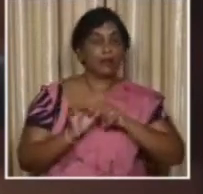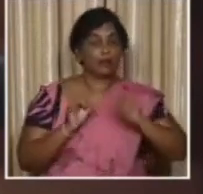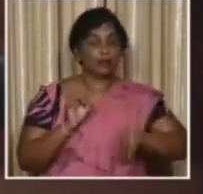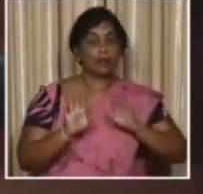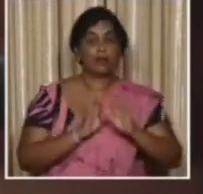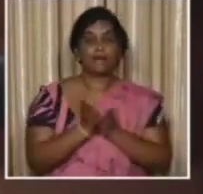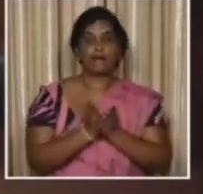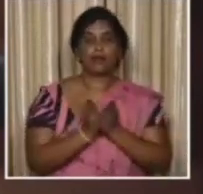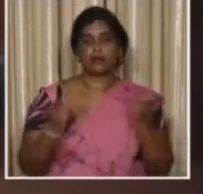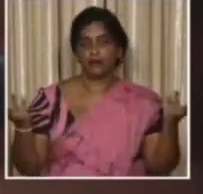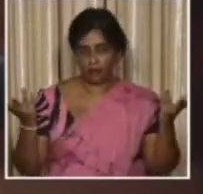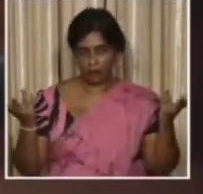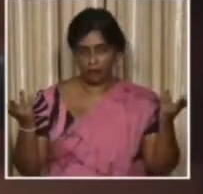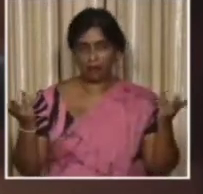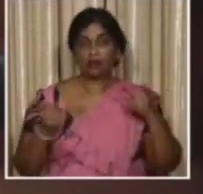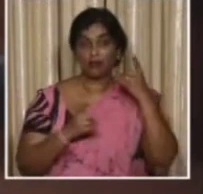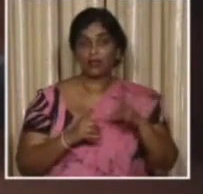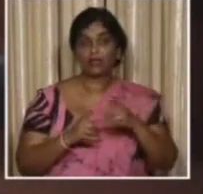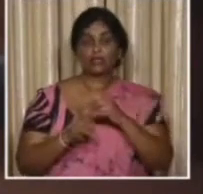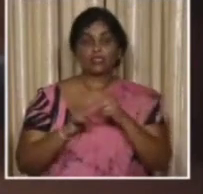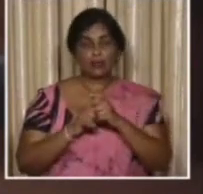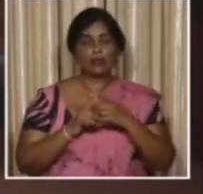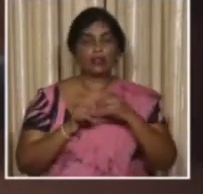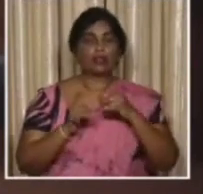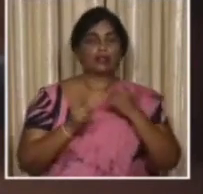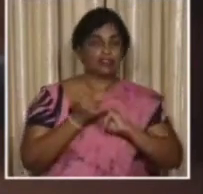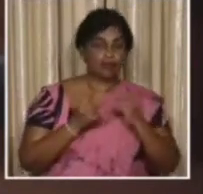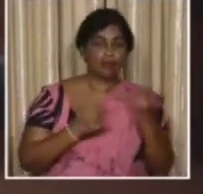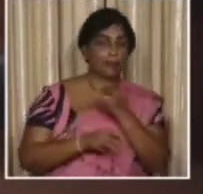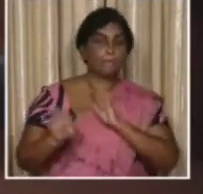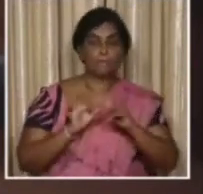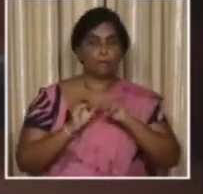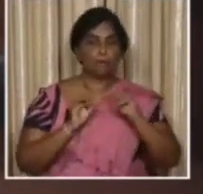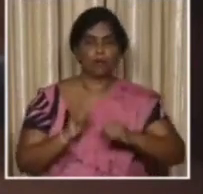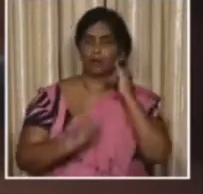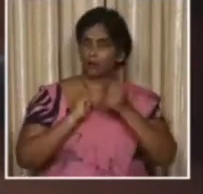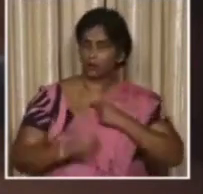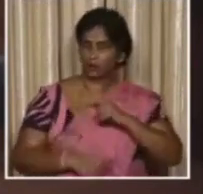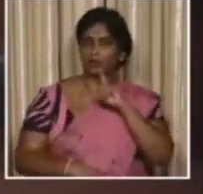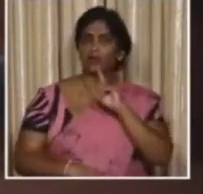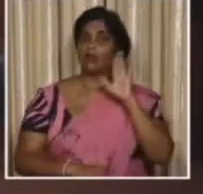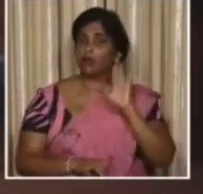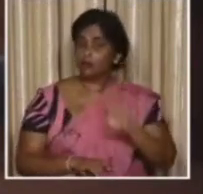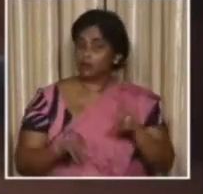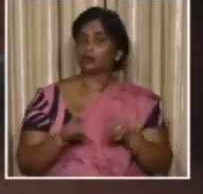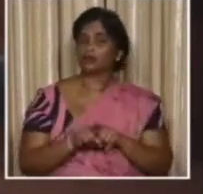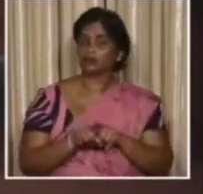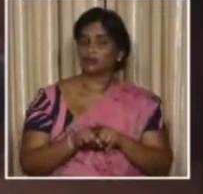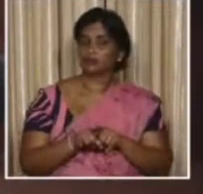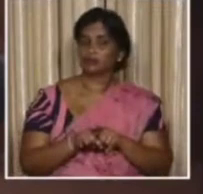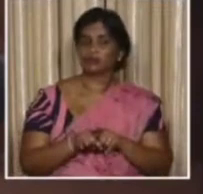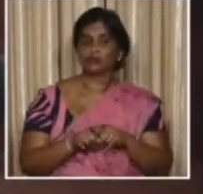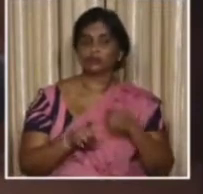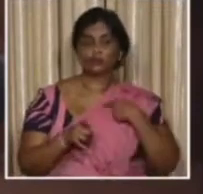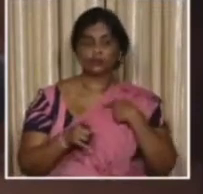මණ්ඩලයටත් විනයක් නැති බව එනිසා සම්මි ධර්මදාසගේ පාලක මණ්ඩලය පිළිබඳව අපේ විවේචන ඉදිරිපත් කරා හැබැයි ඒ වගේම